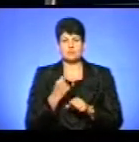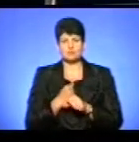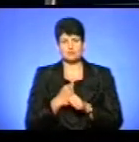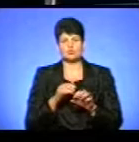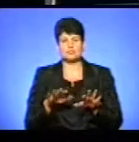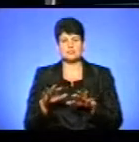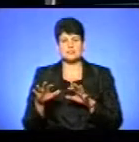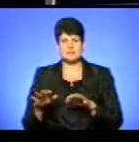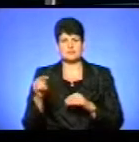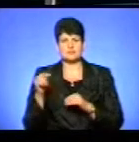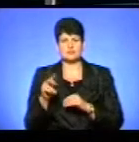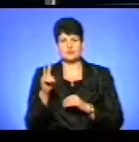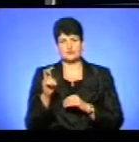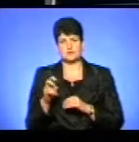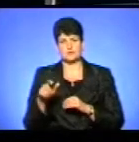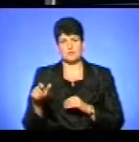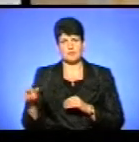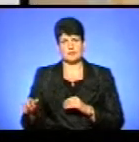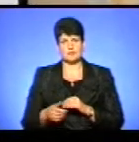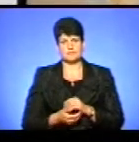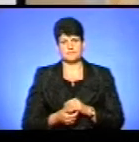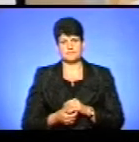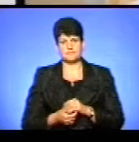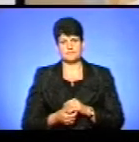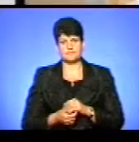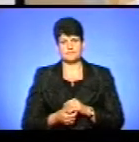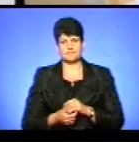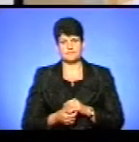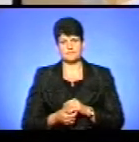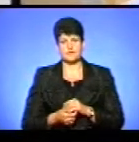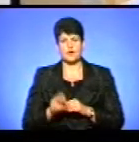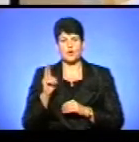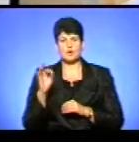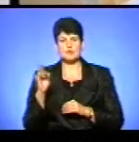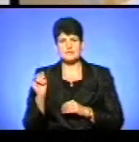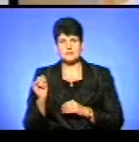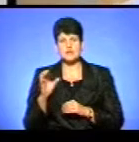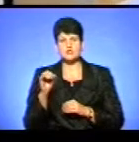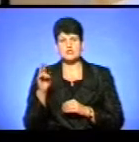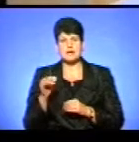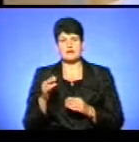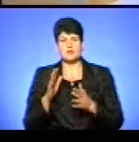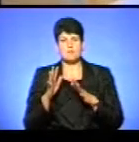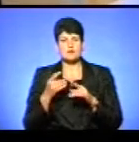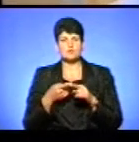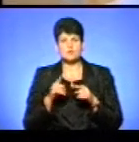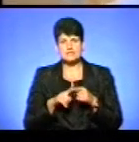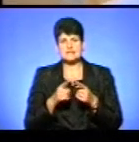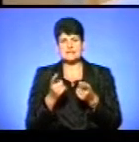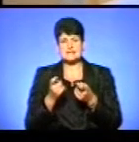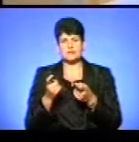місцями понад 1200 громадян. Концепція індустріального парку – це є сучасний передовий досвід